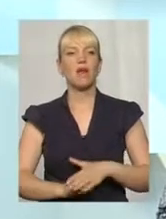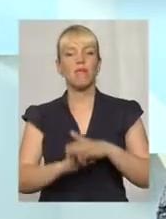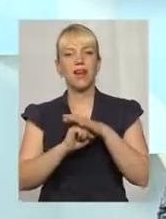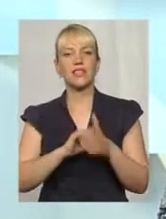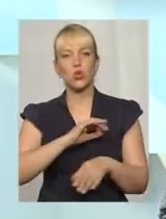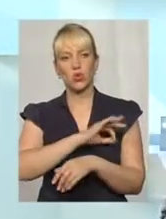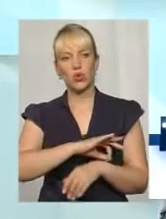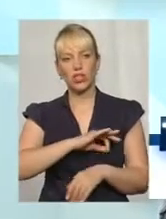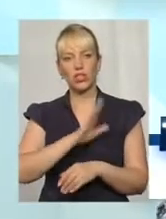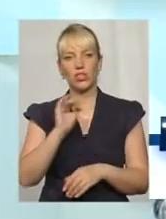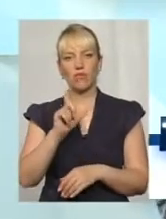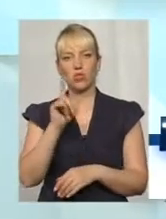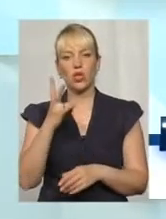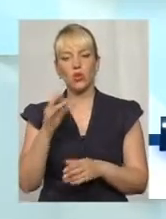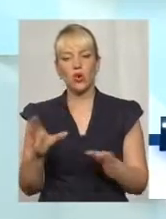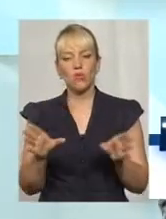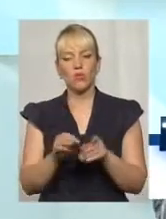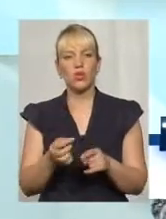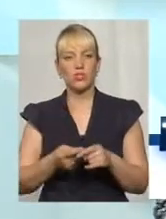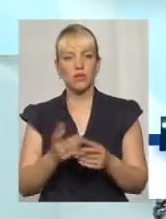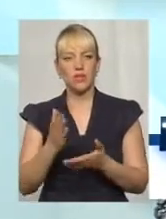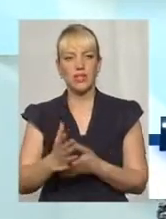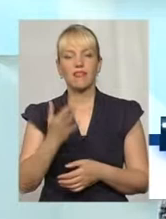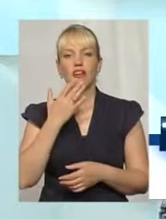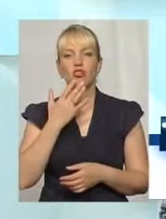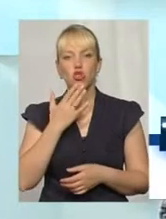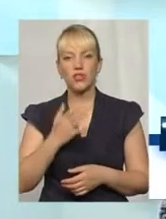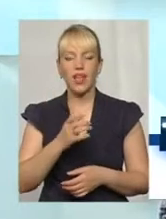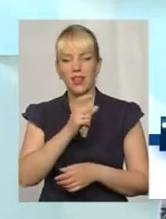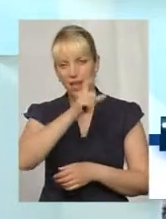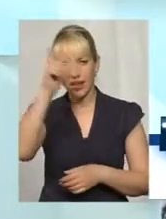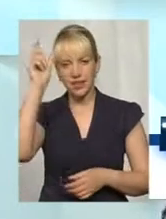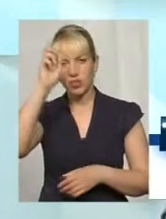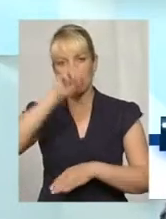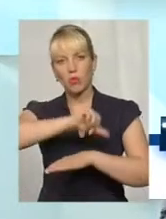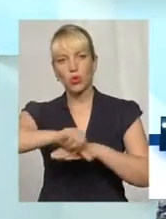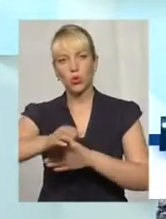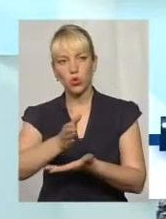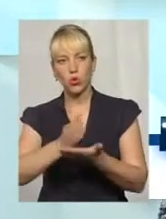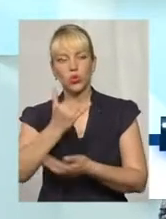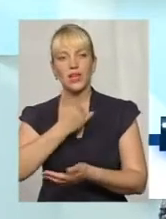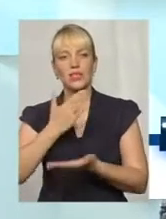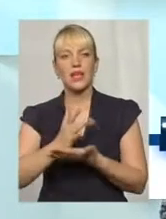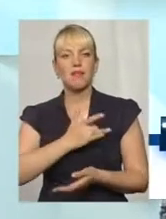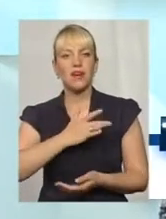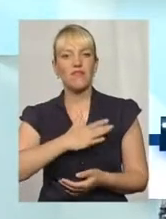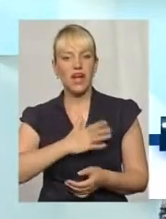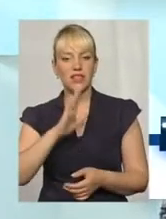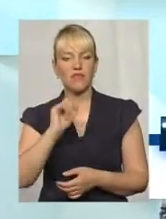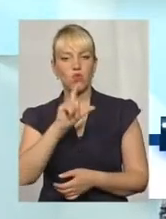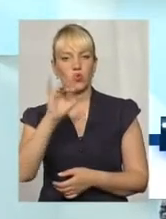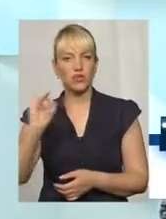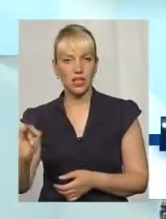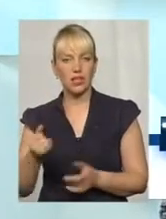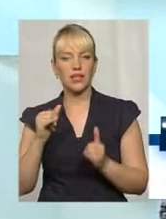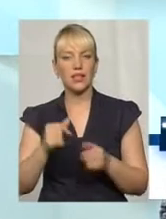вуз, але поруч з ними є ще Національна академія Державної прикордонної служби, в нас є приватні вузи. Справа в тому,